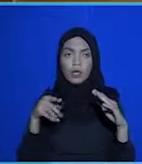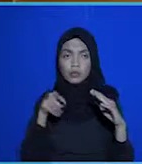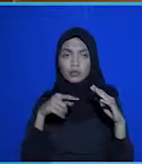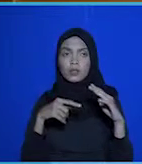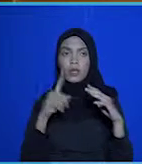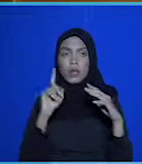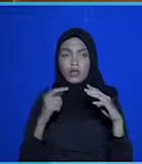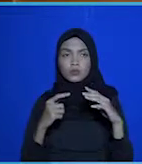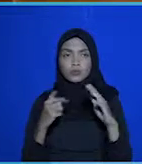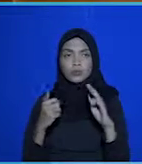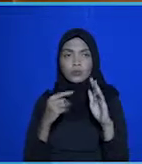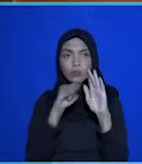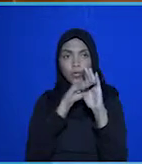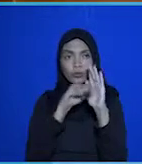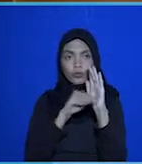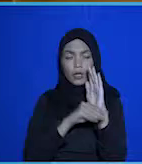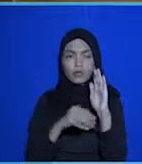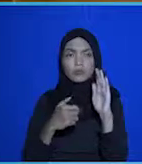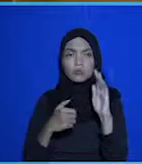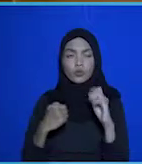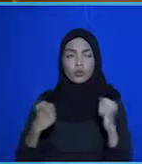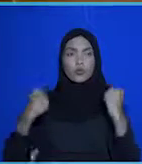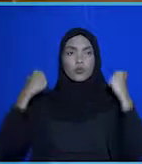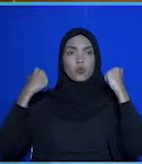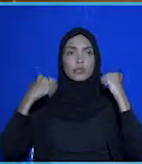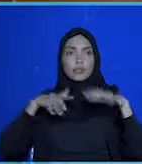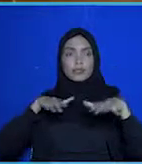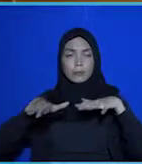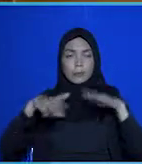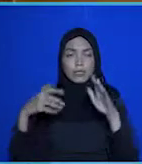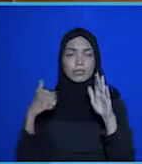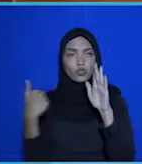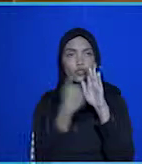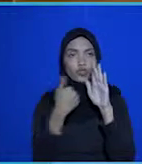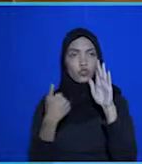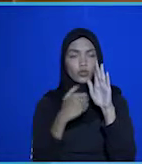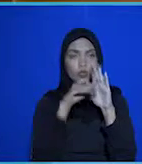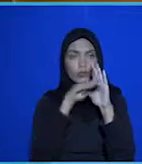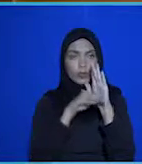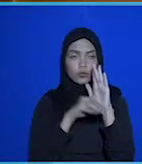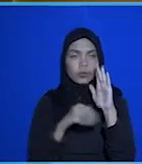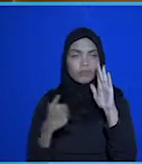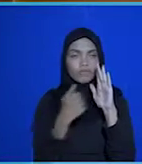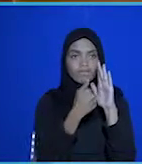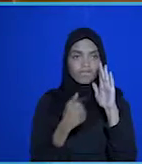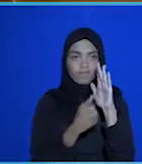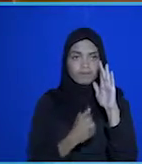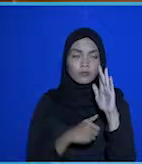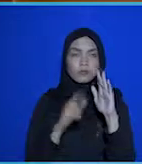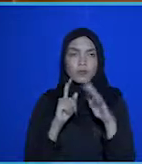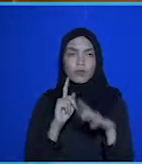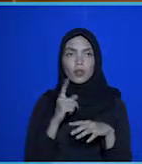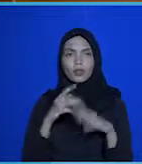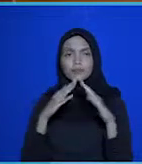kaidah bangunan tahan gempa. Jadi kalau RISA sudah ada speknya. Kalau